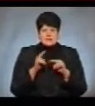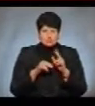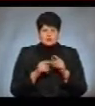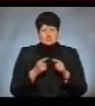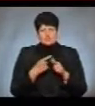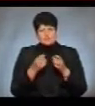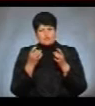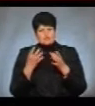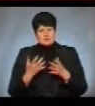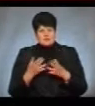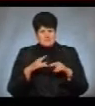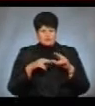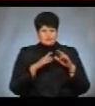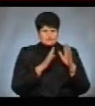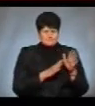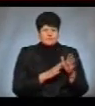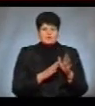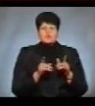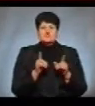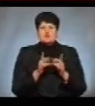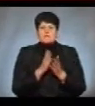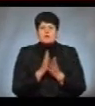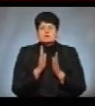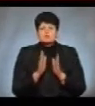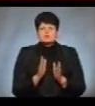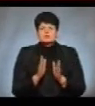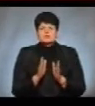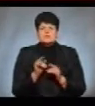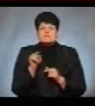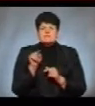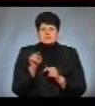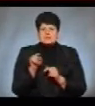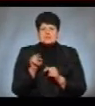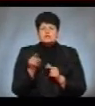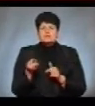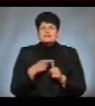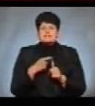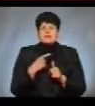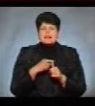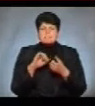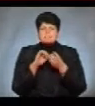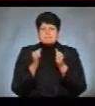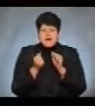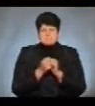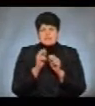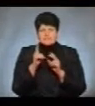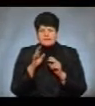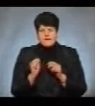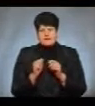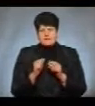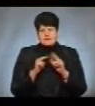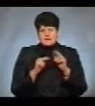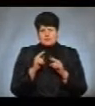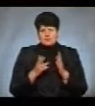звичайною спорудою? Що має бути саме в тій споруді, щоб її назвали пам'яткою архітектури? Чим унікальною?